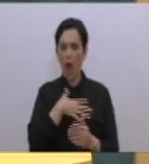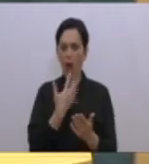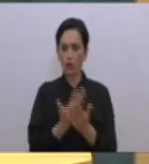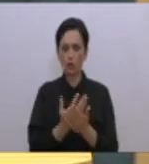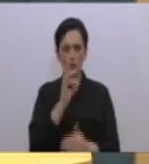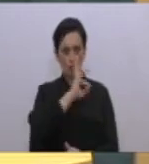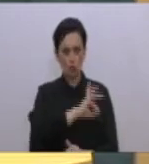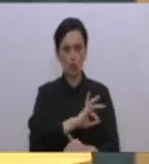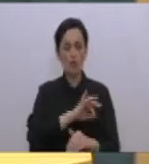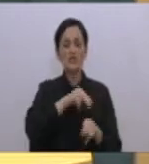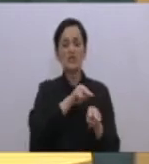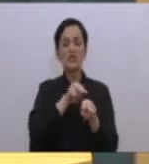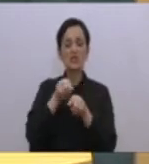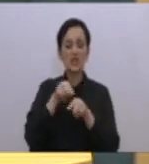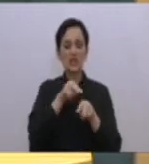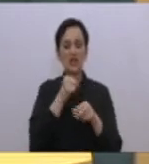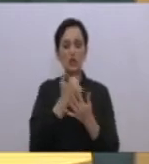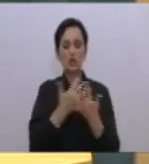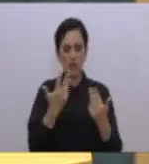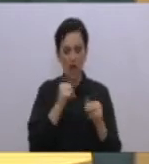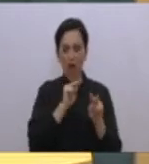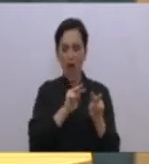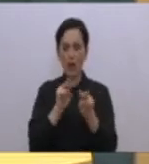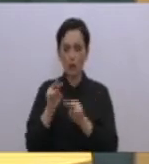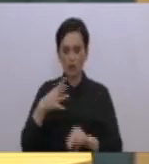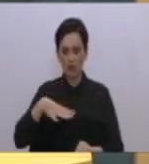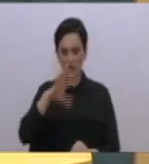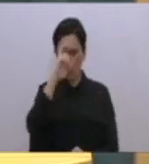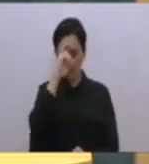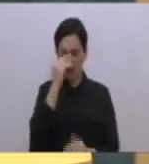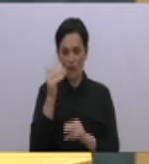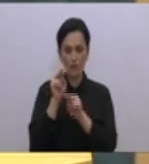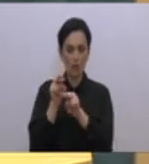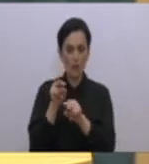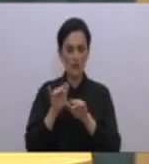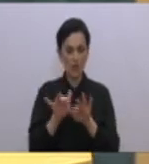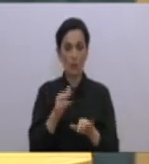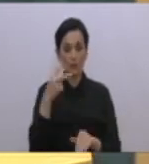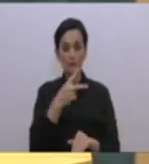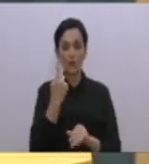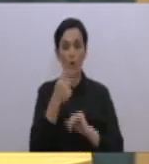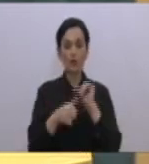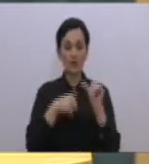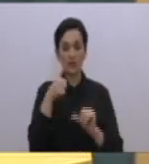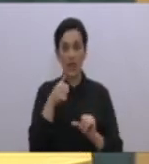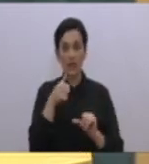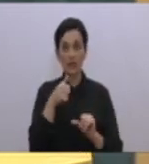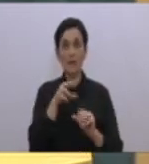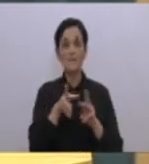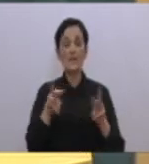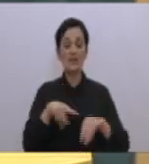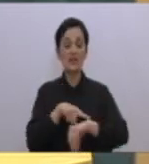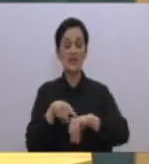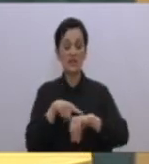იყენებდა საზედამხედველო ინსტრუმენტებს და აკონტროლებდა საქართველოს მთავრობის საქმიანობას. 2021 წელს მინისტრის